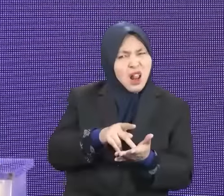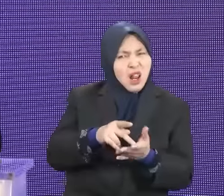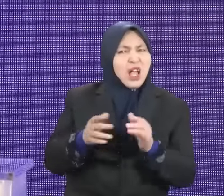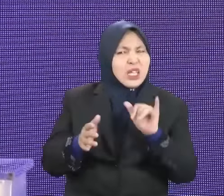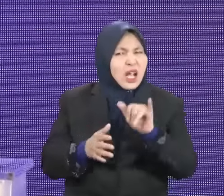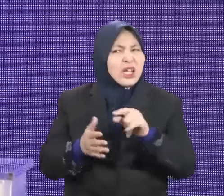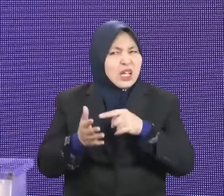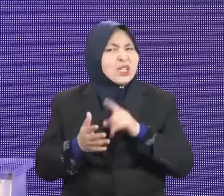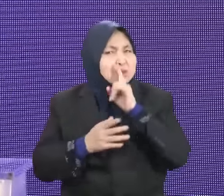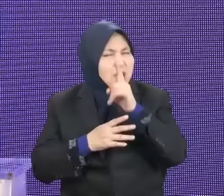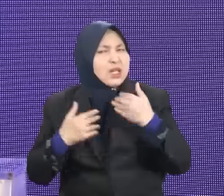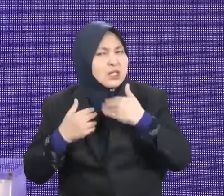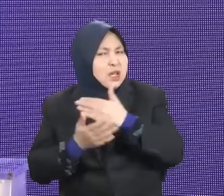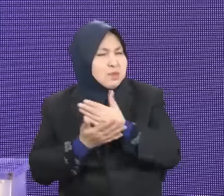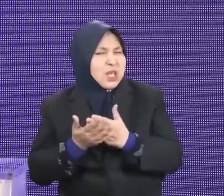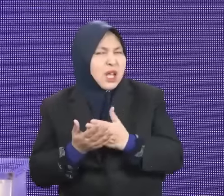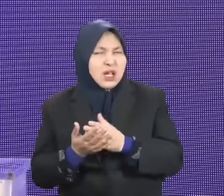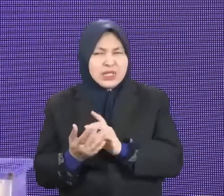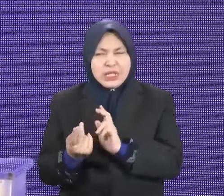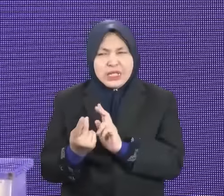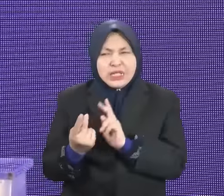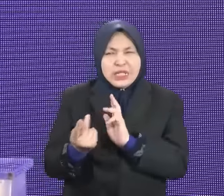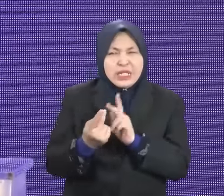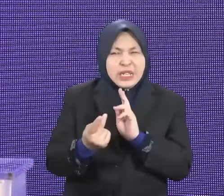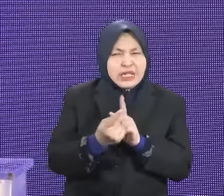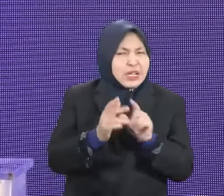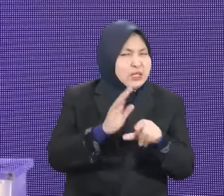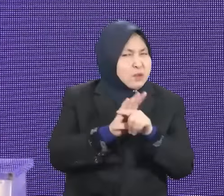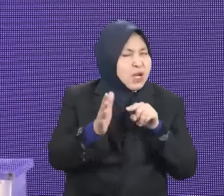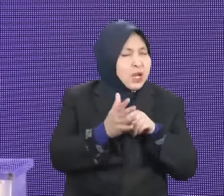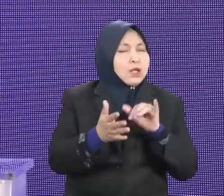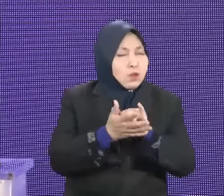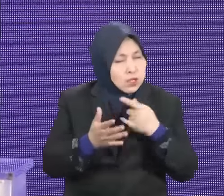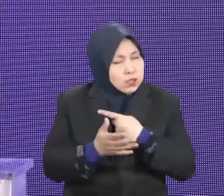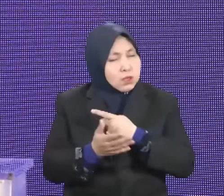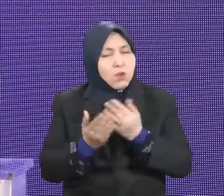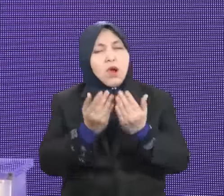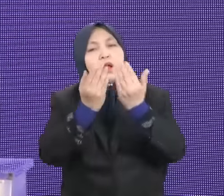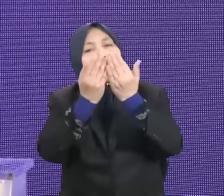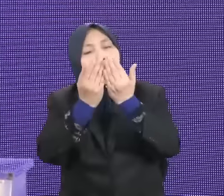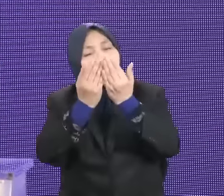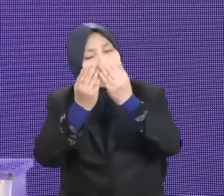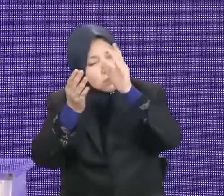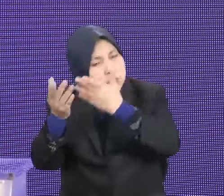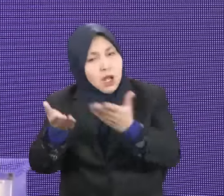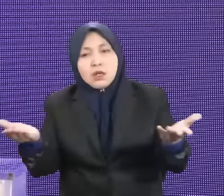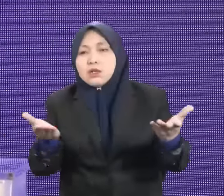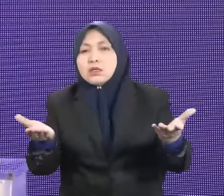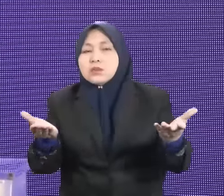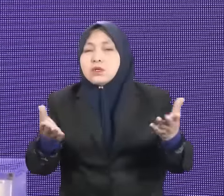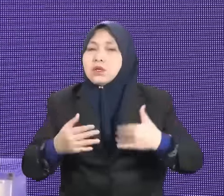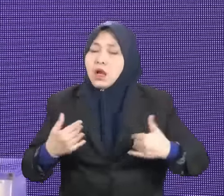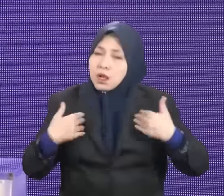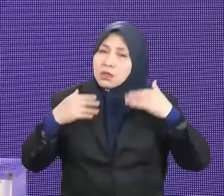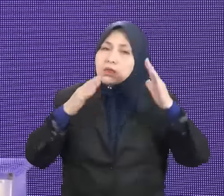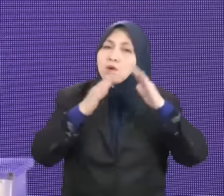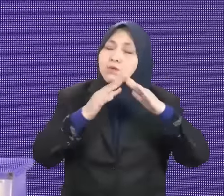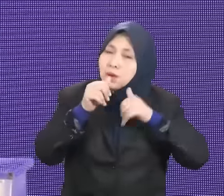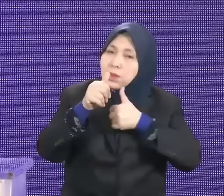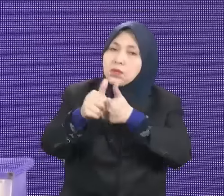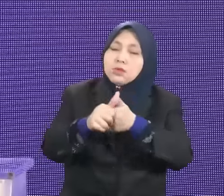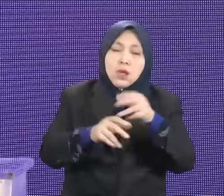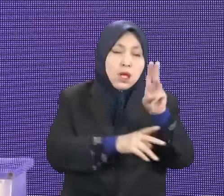sebenarnya ada sesuatu yang tidak kenal daripada surah sekian ayat sekian itulah yang kita doakan pada contoh yang berada di studio yang berada di rumah mengikuti